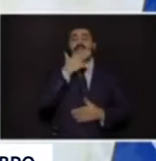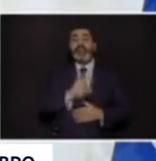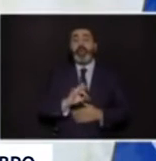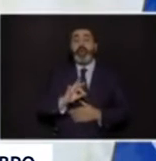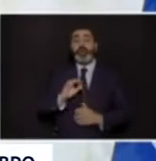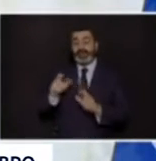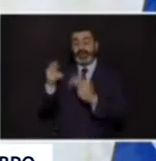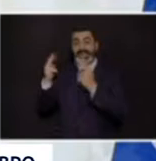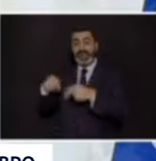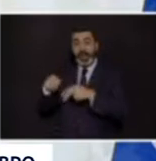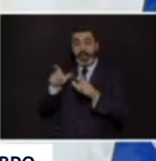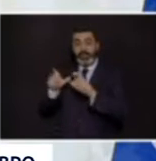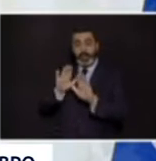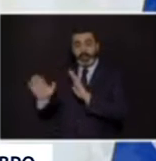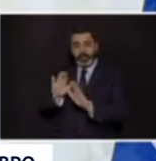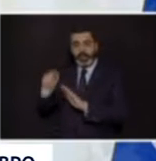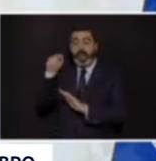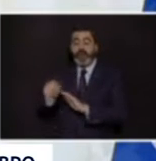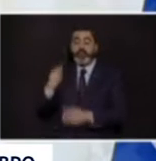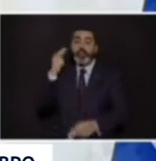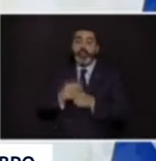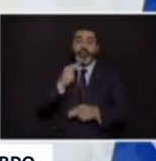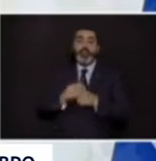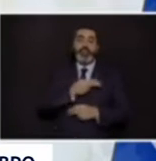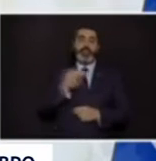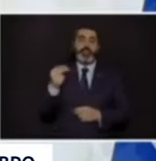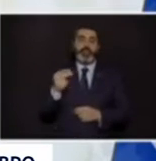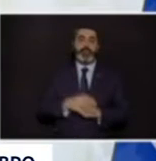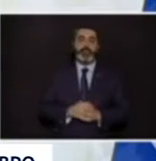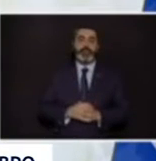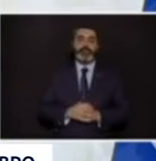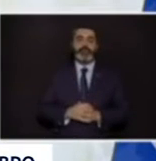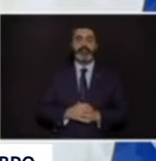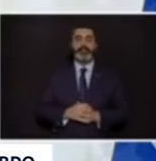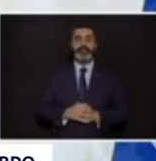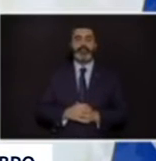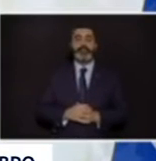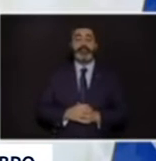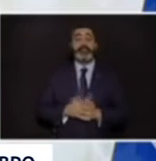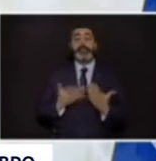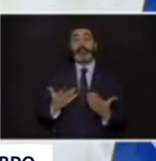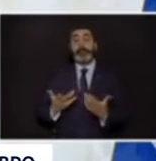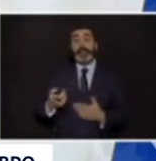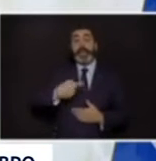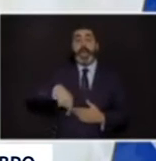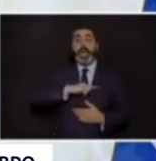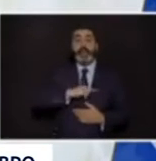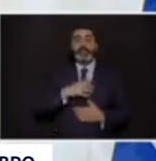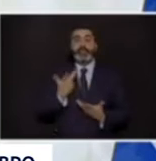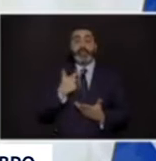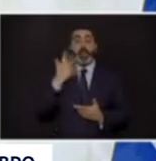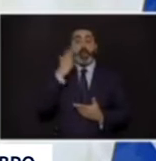συνόρων είναι ζωτική σημασία και φυσικά είναι πάρα πολύ σημαντικά να ενεργούμε με αναλογικό